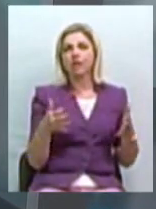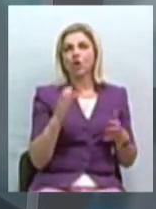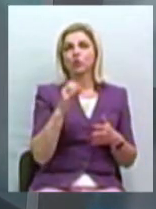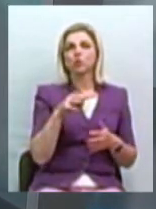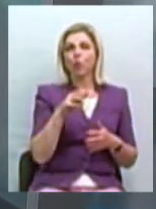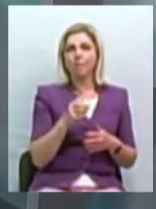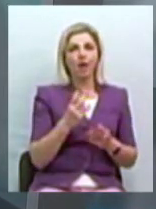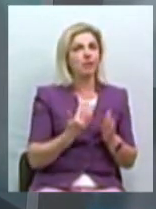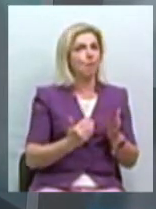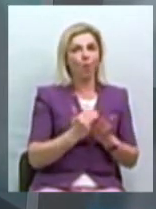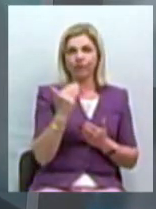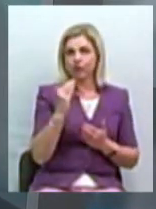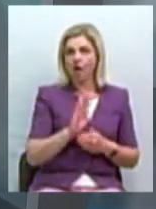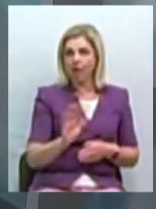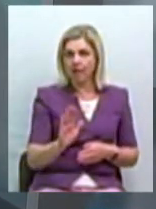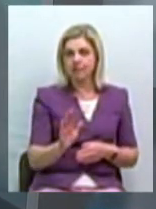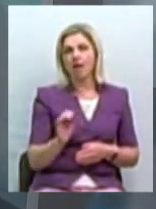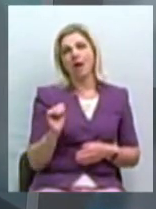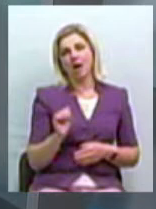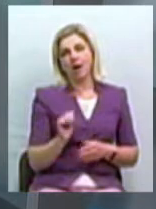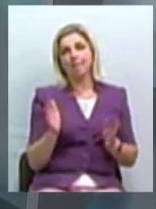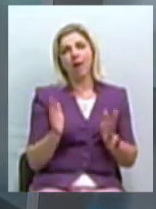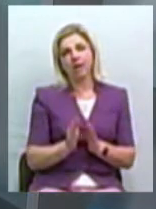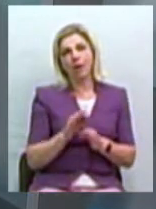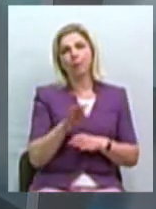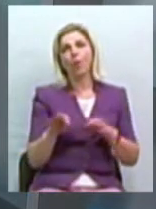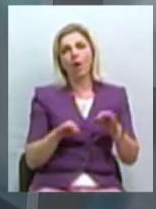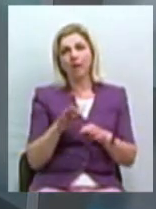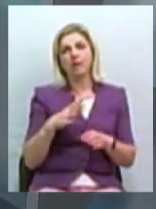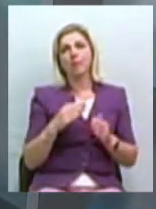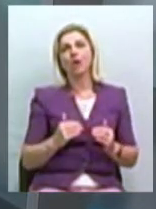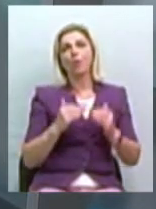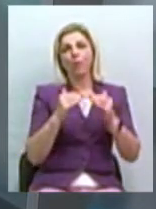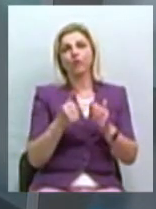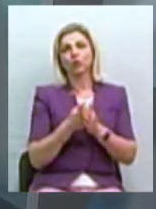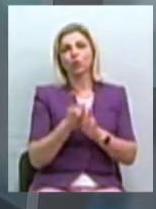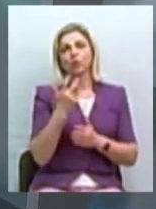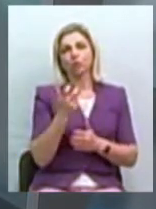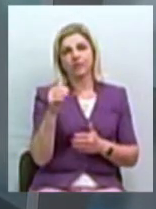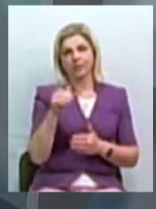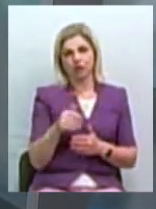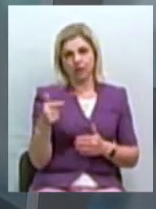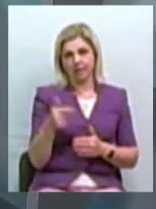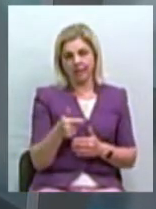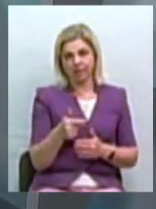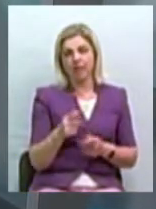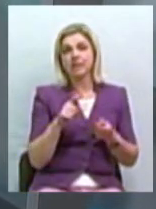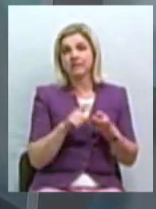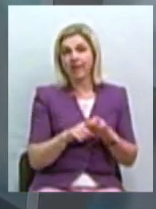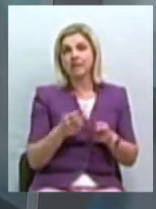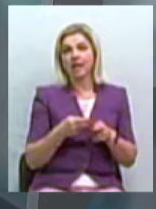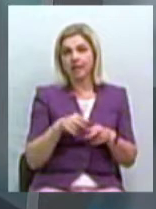сума ж не піднімалася, а в малі проєкти було підвищено до 300 тисяч гривень. В зв'язку з цим, можливо,